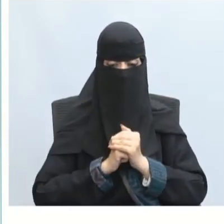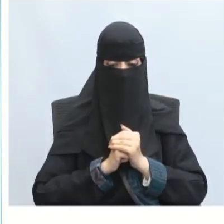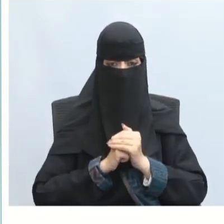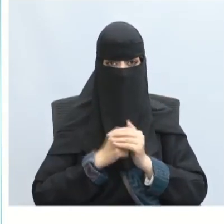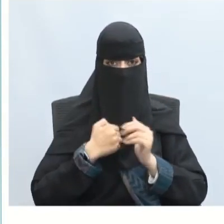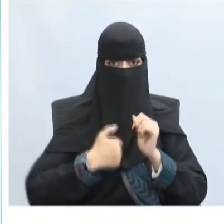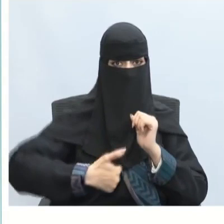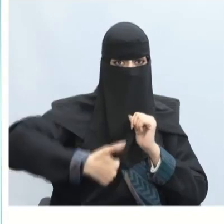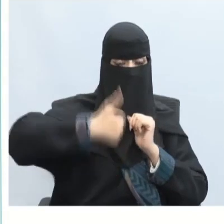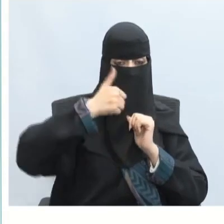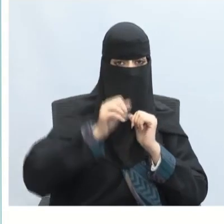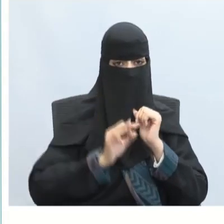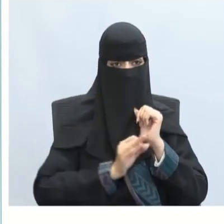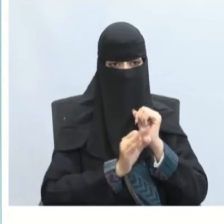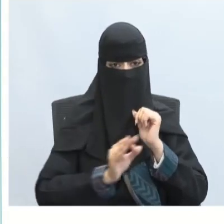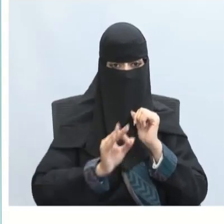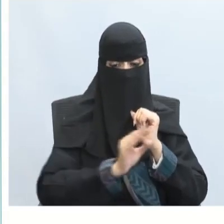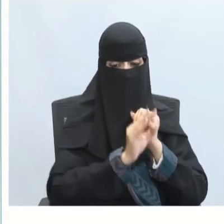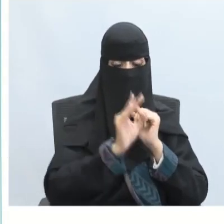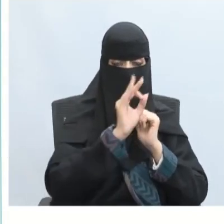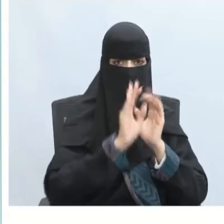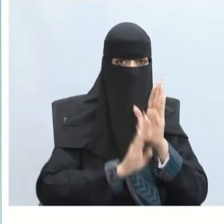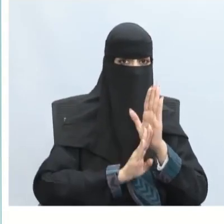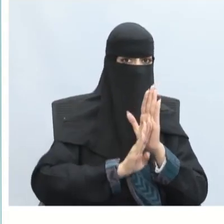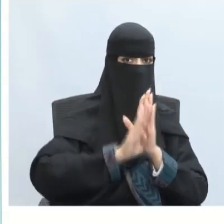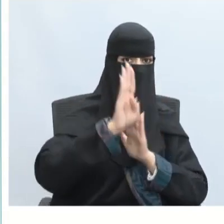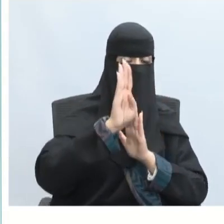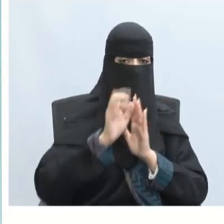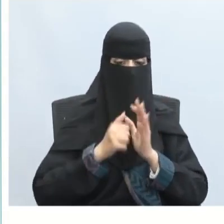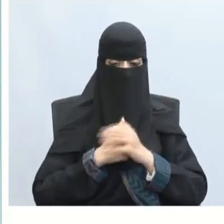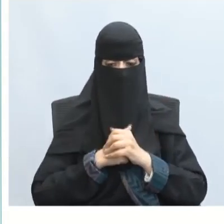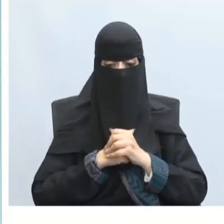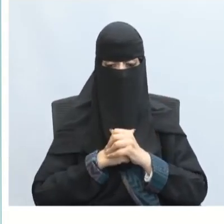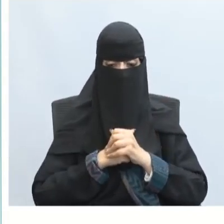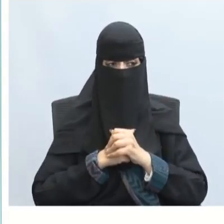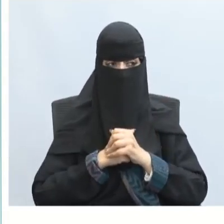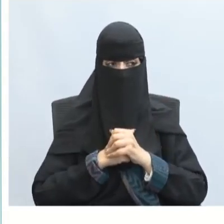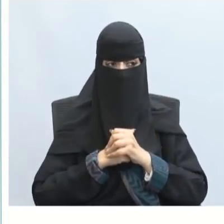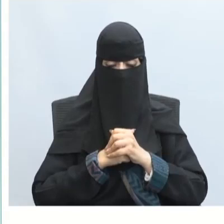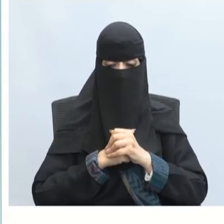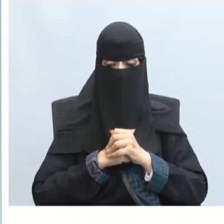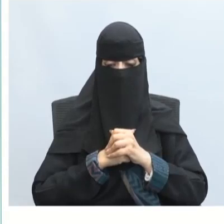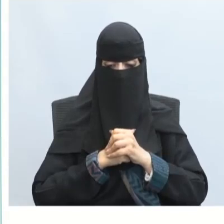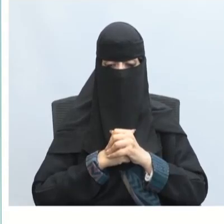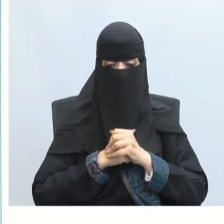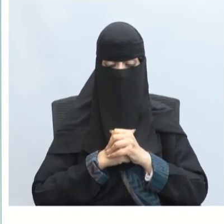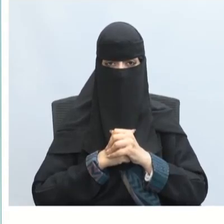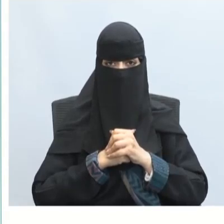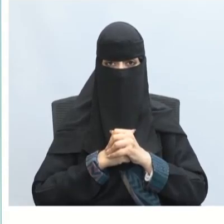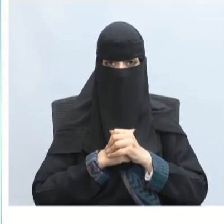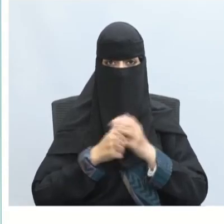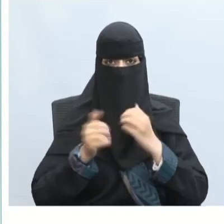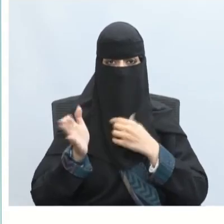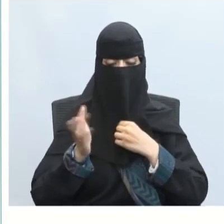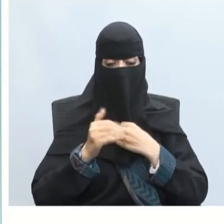والتطور ثالثا من نتائج الالتزام الانظمه تحقيق التنميه